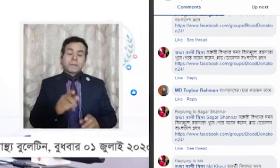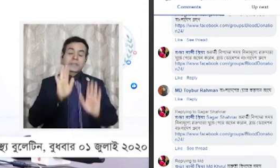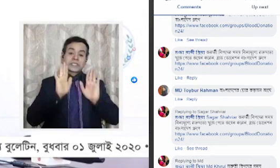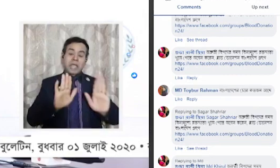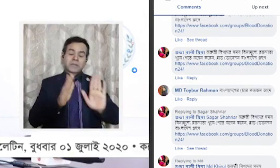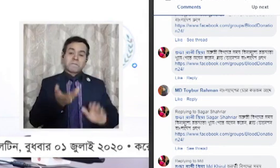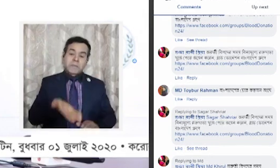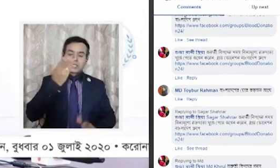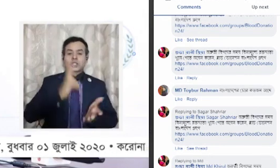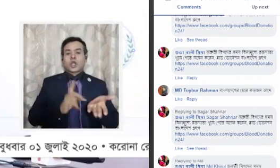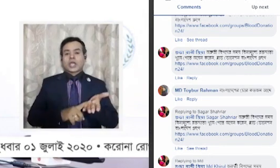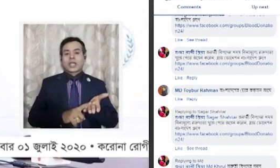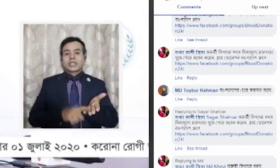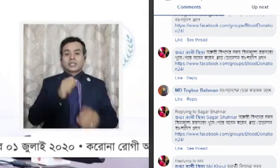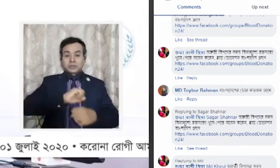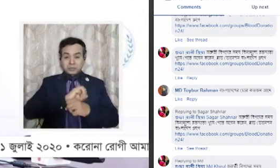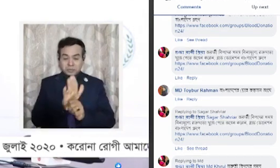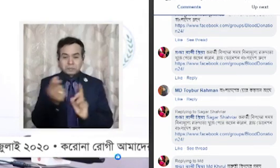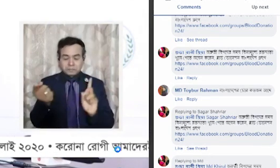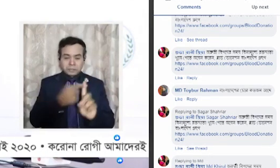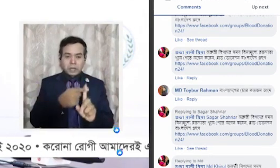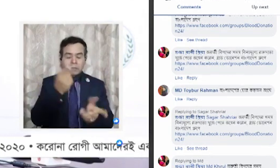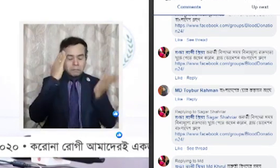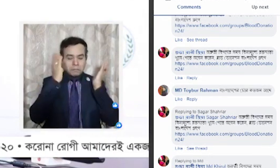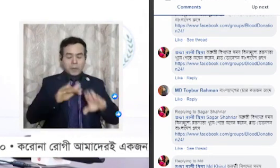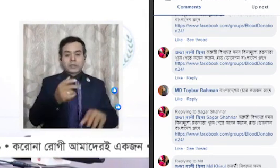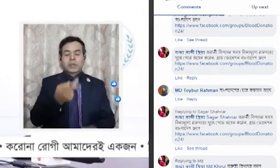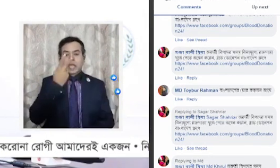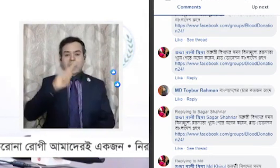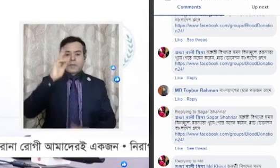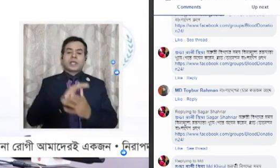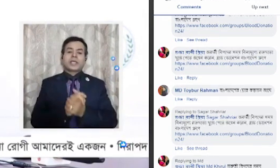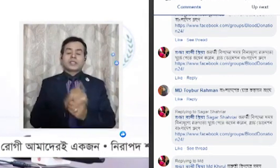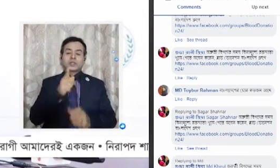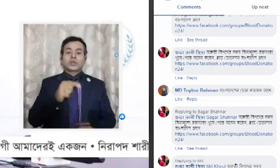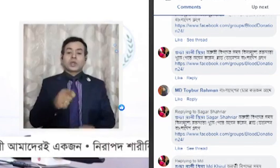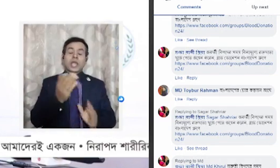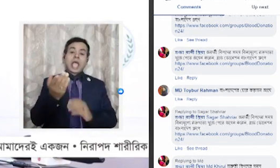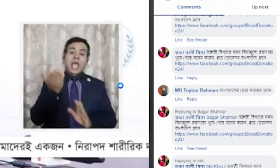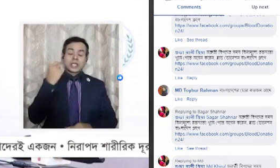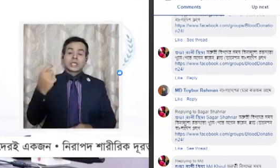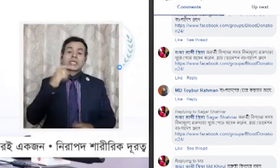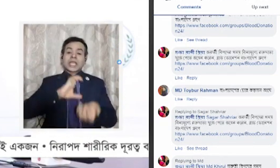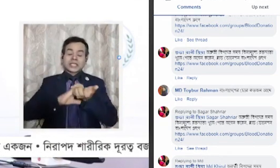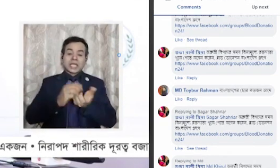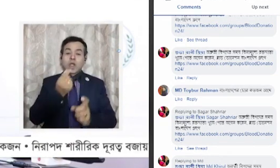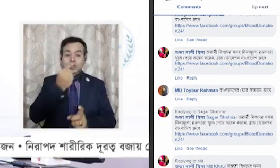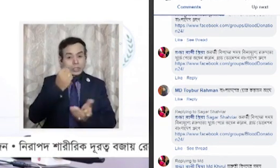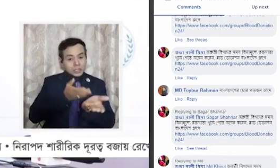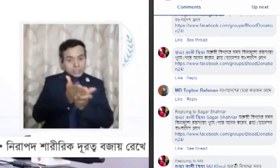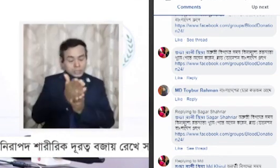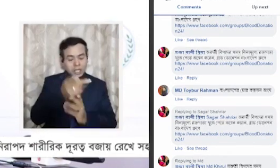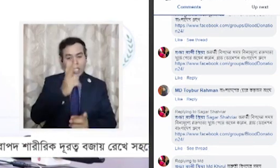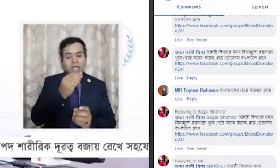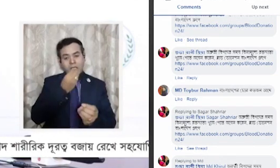তারা সকলেই, যে কোনো ধরনের ক্যান্সার, তারা সকলেই আরও অনেক বেশি সতর্ক থাকবেন, কারণ তাদের জন্য ঝুঁকি অনেক বেশি। তারা